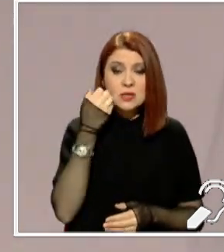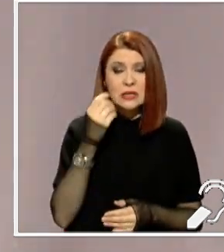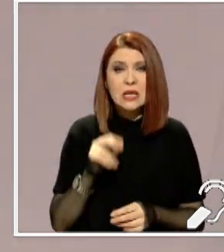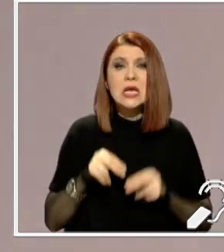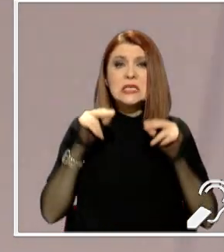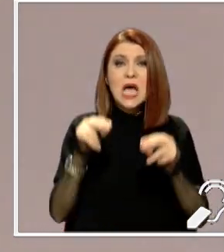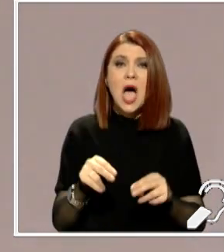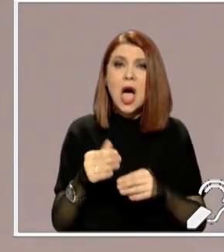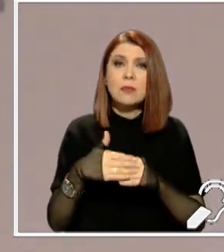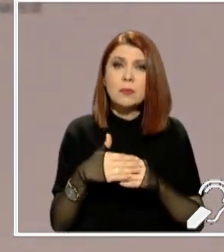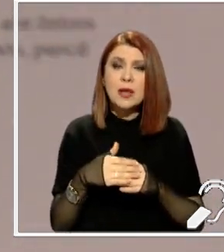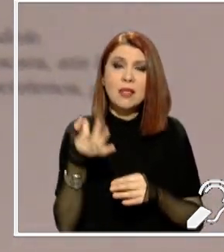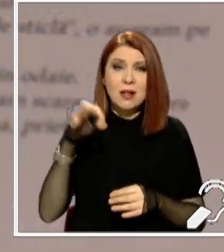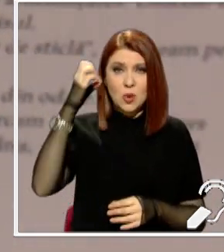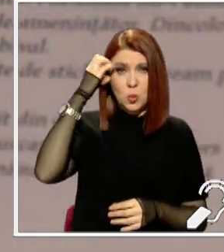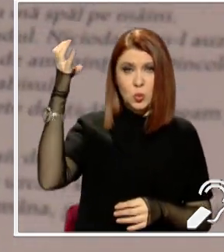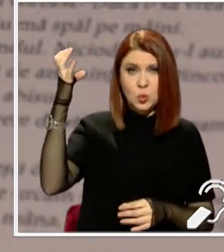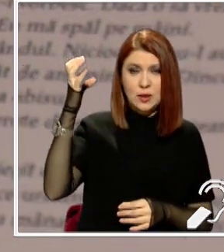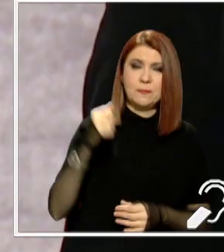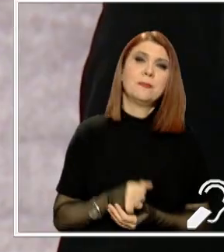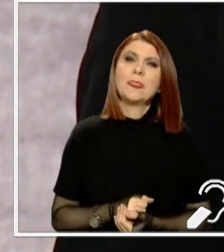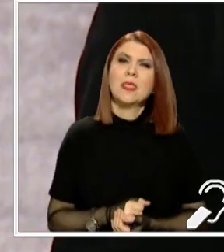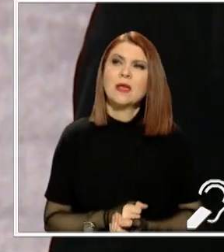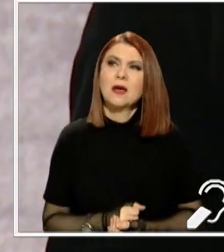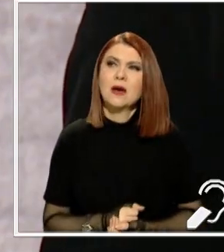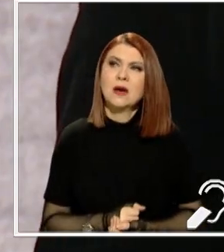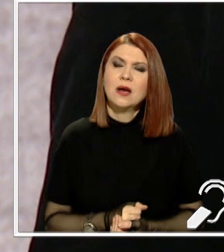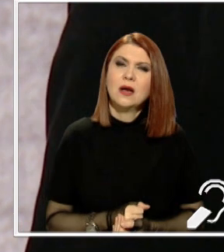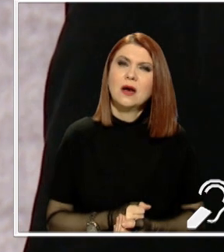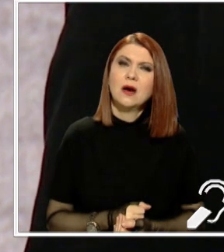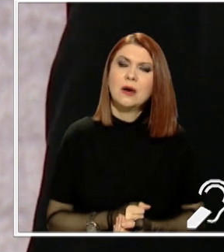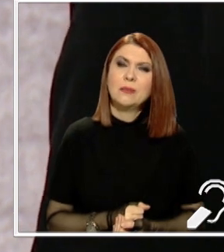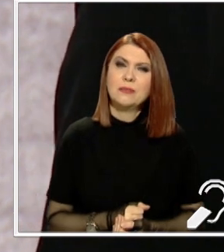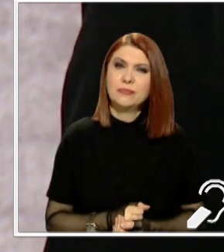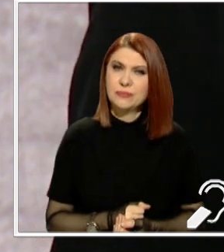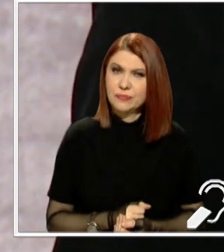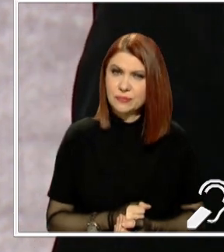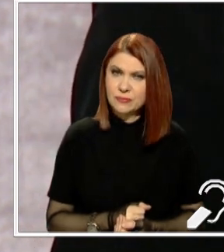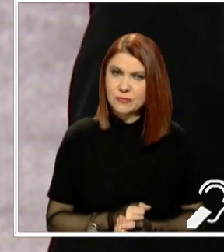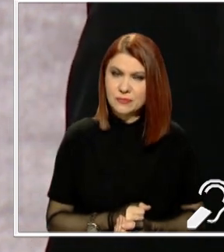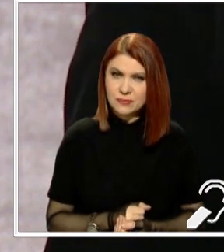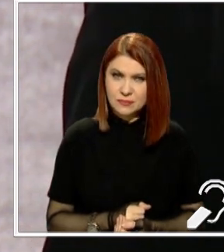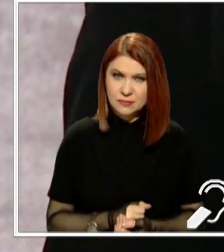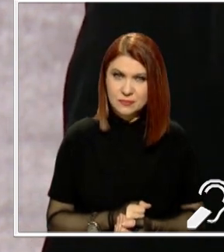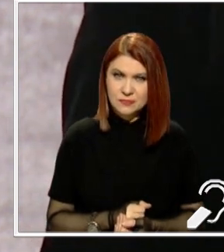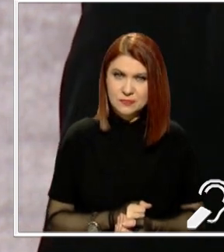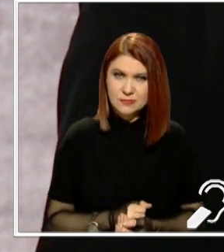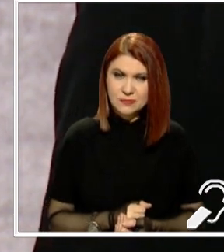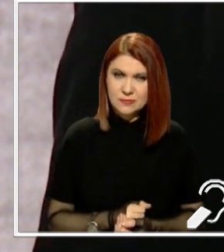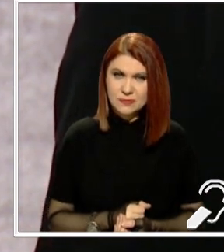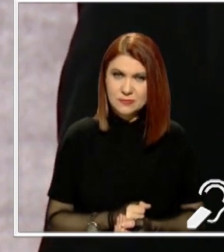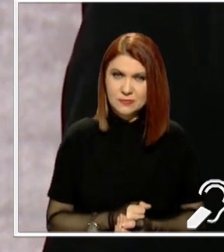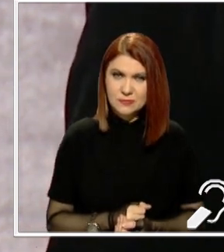cu sfială de o altă cultură. Am acceptat propunerea pentru că mi se părea ceva fantastic, ceva așa